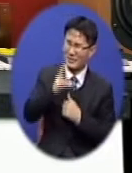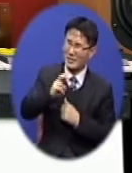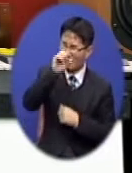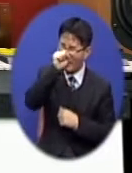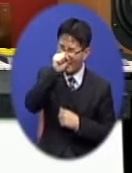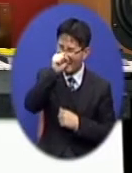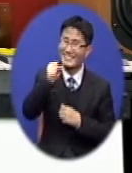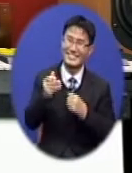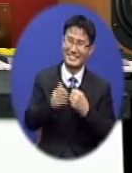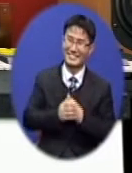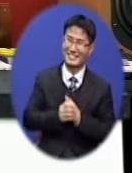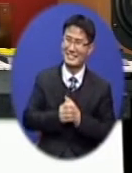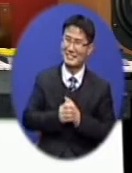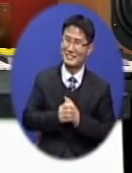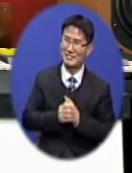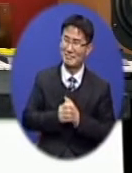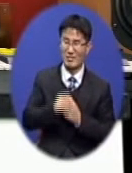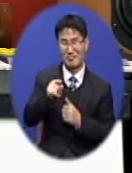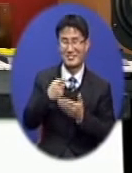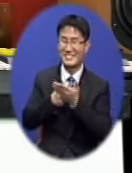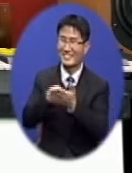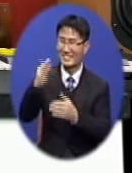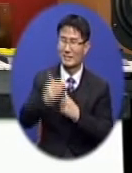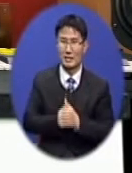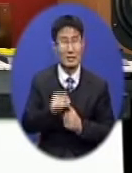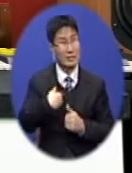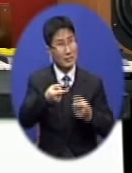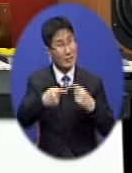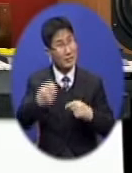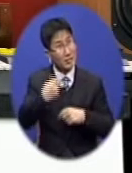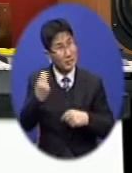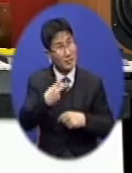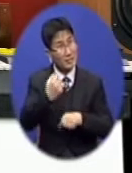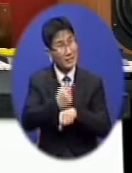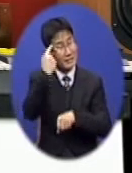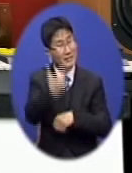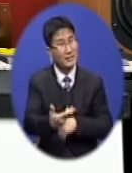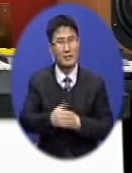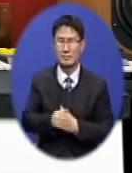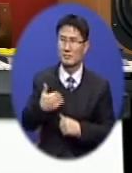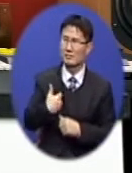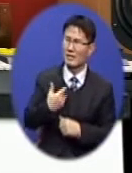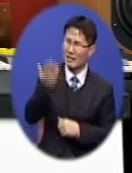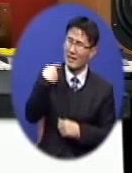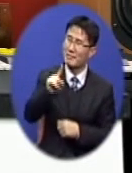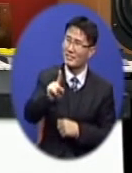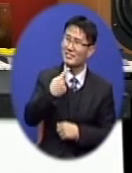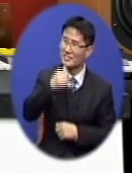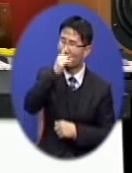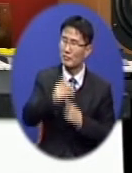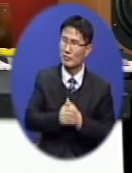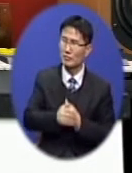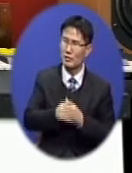좋아하다 보니까 네. 이렇게 신청하게 됐습니다. 참여를 자주 하시는 편이세요? 한번 했었고요. 그냥 네.